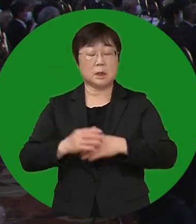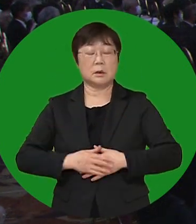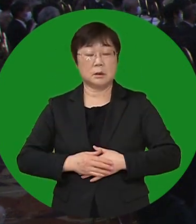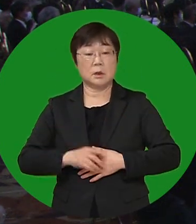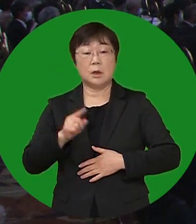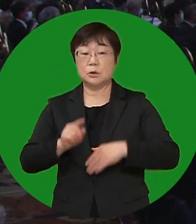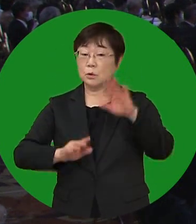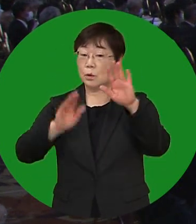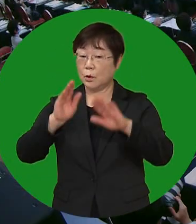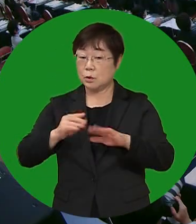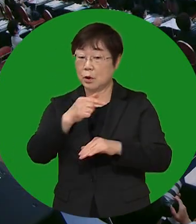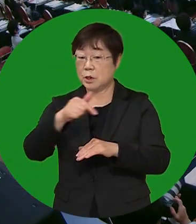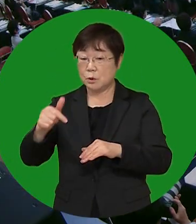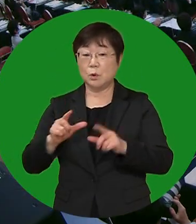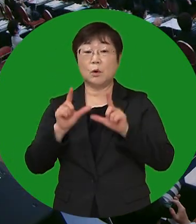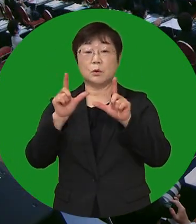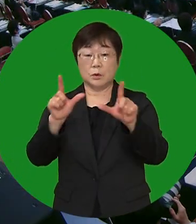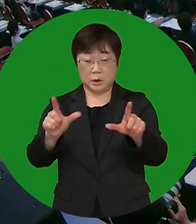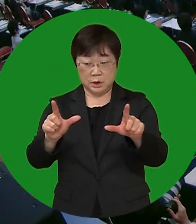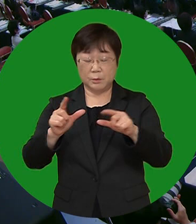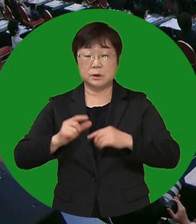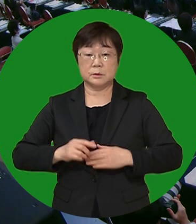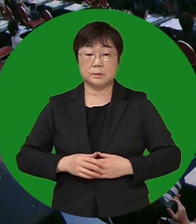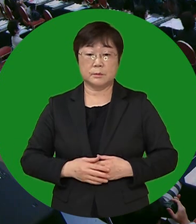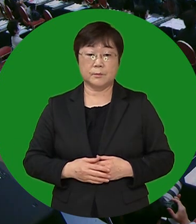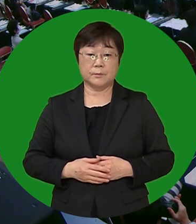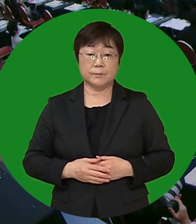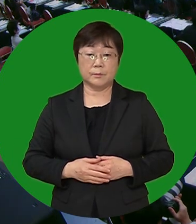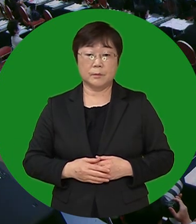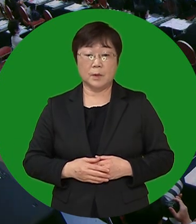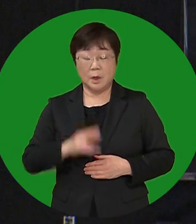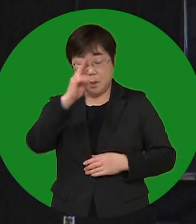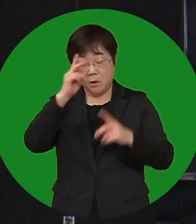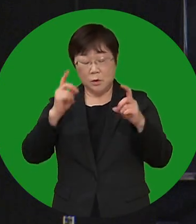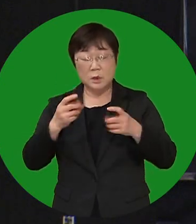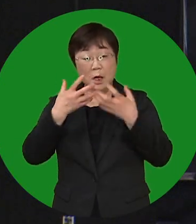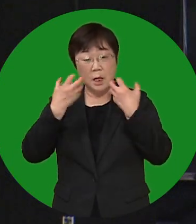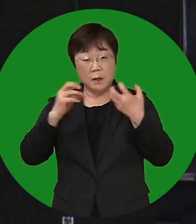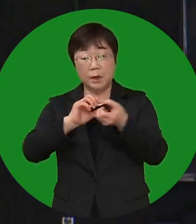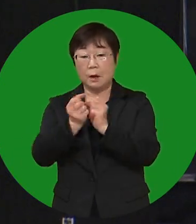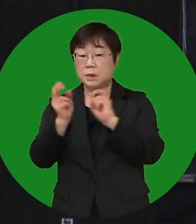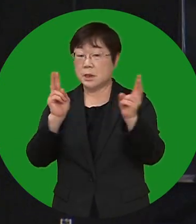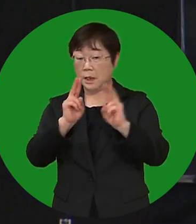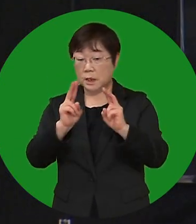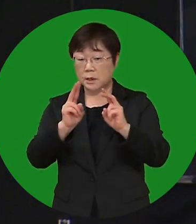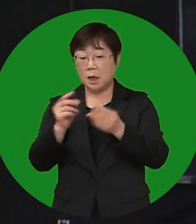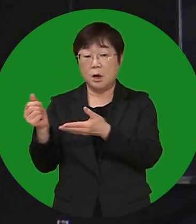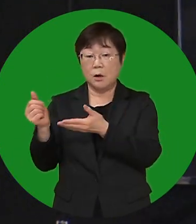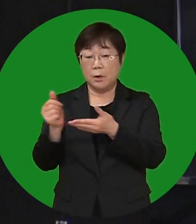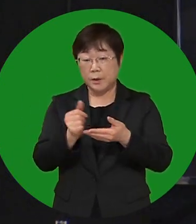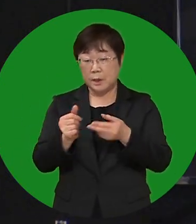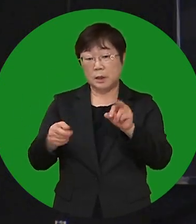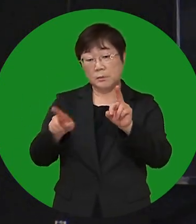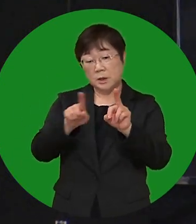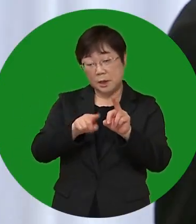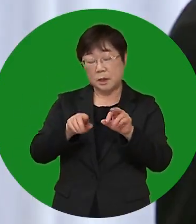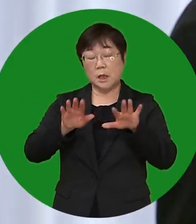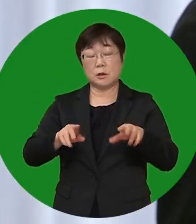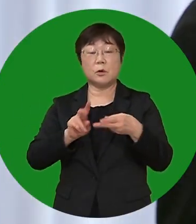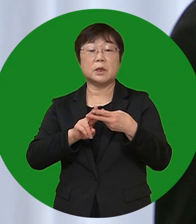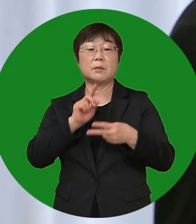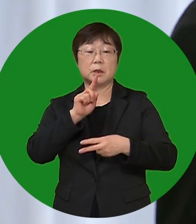でその様子の一部をお送りしますこんにちはあライオン株式会社お客様センターの前でござい